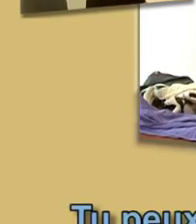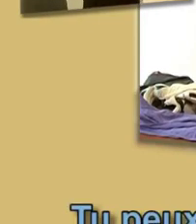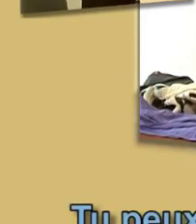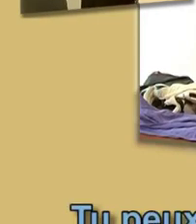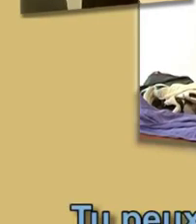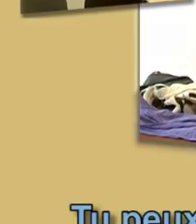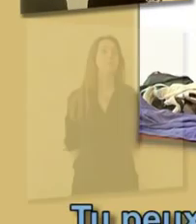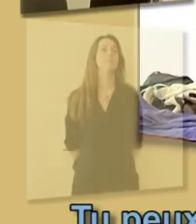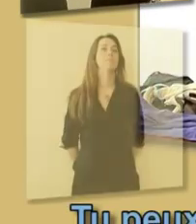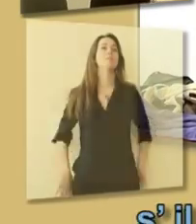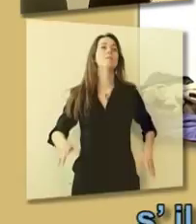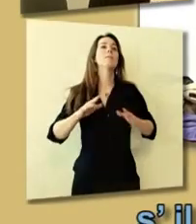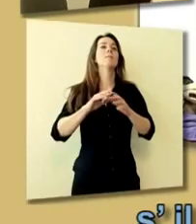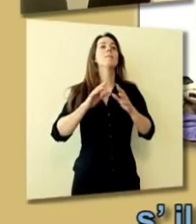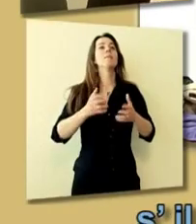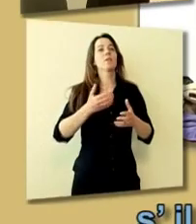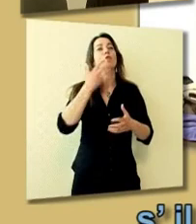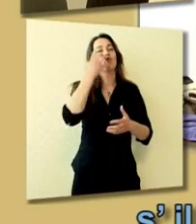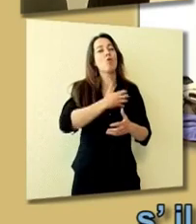Tu peux défaire l'écharpe s'il a trop chaud.